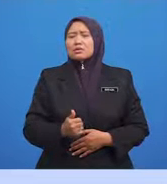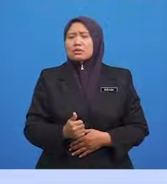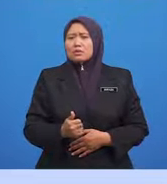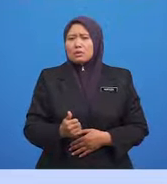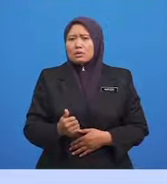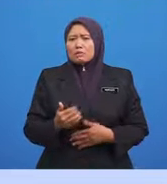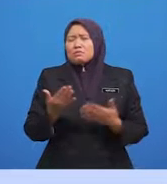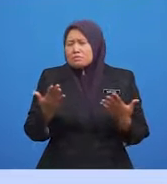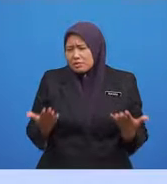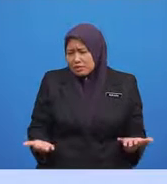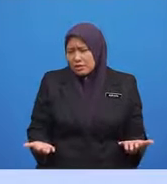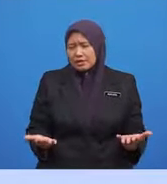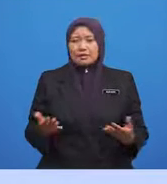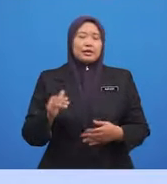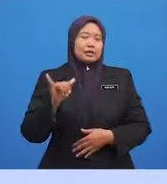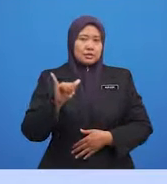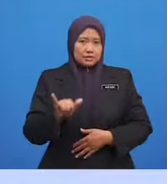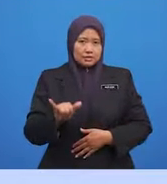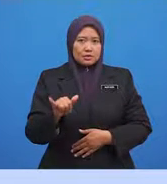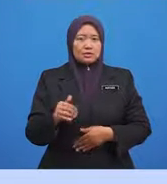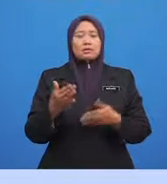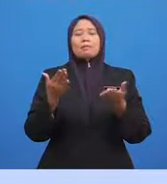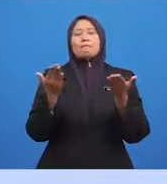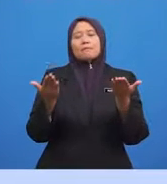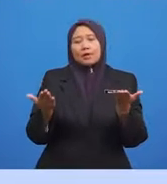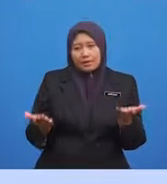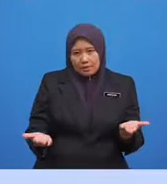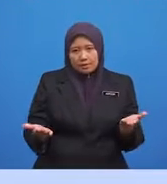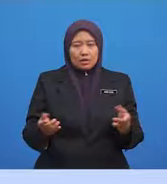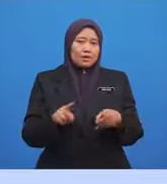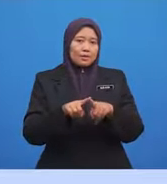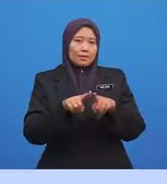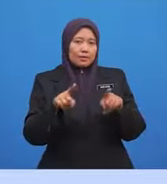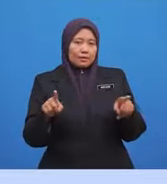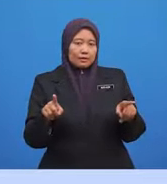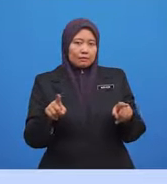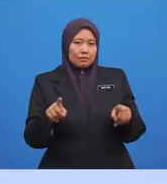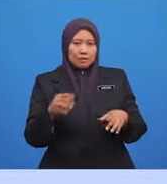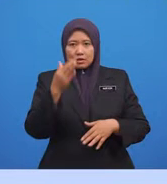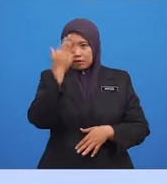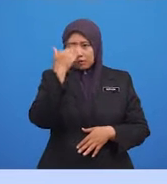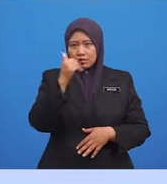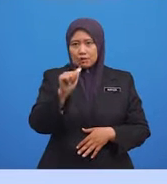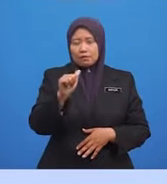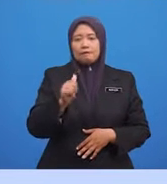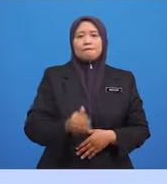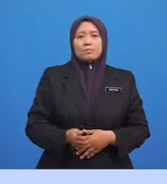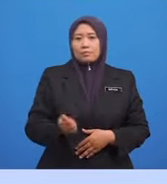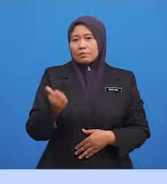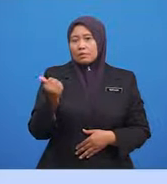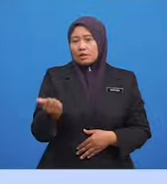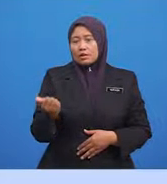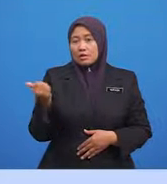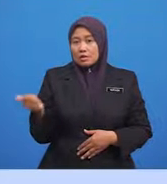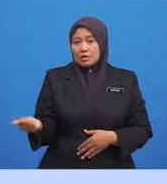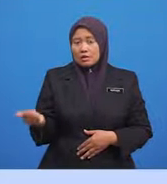Berat? Ya, berat. Tapi, mengapa anak-anak yang berada di tepi